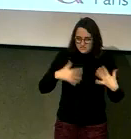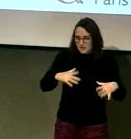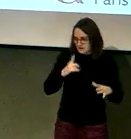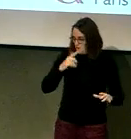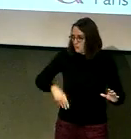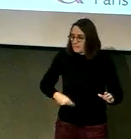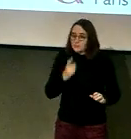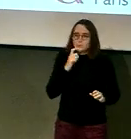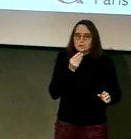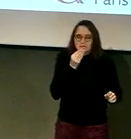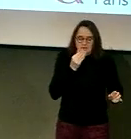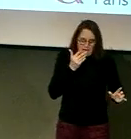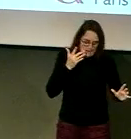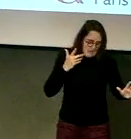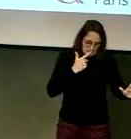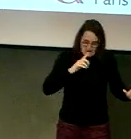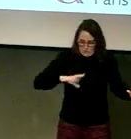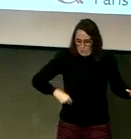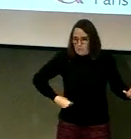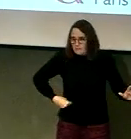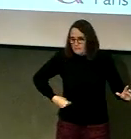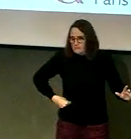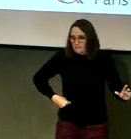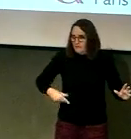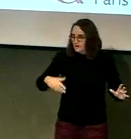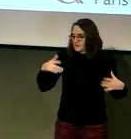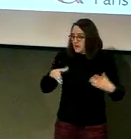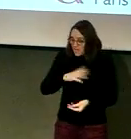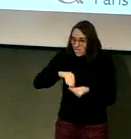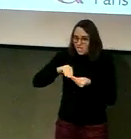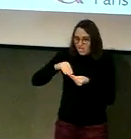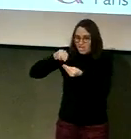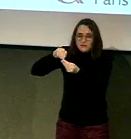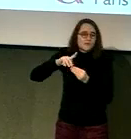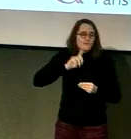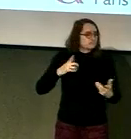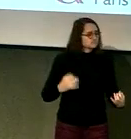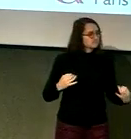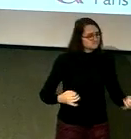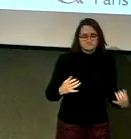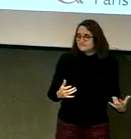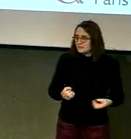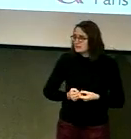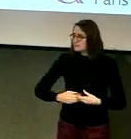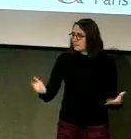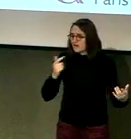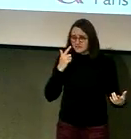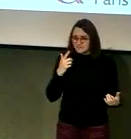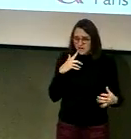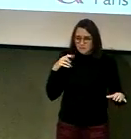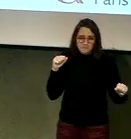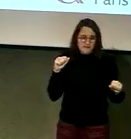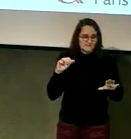du sucre parce qu'il y a tout un contrôle. Donc, quand on ajoute encore, en femme lambda, on est plein dans cette invisibilité, dans